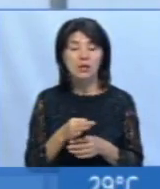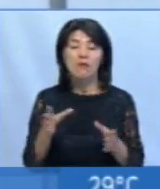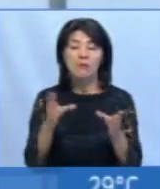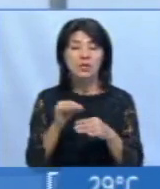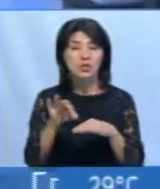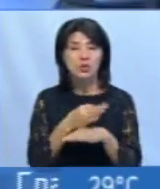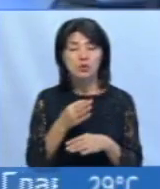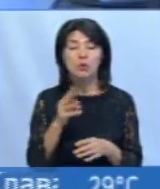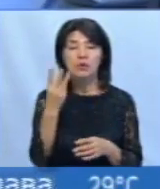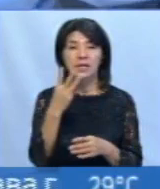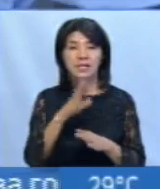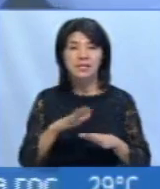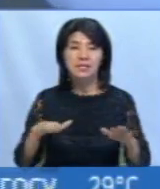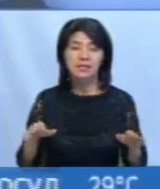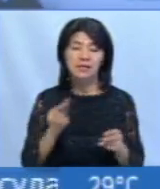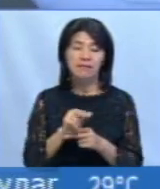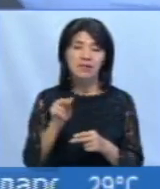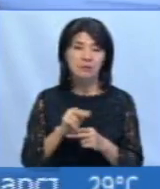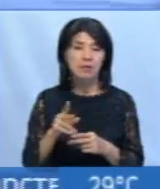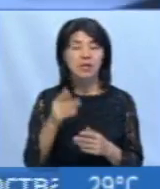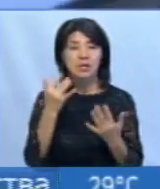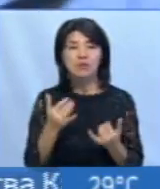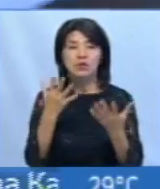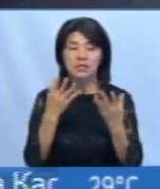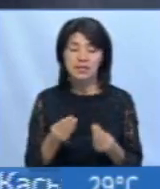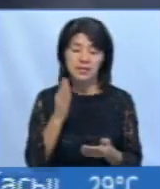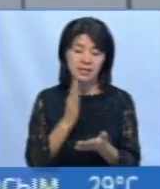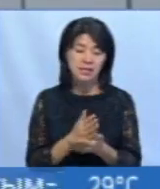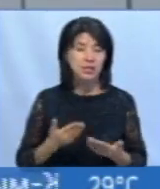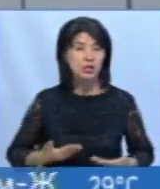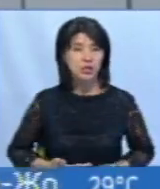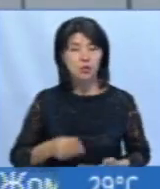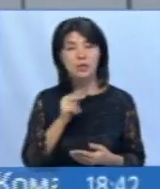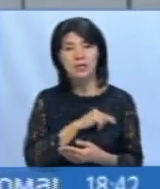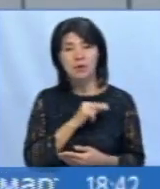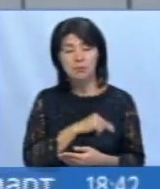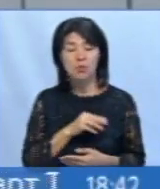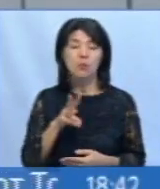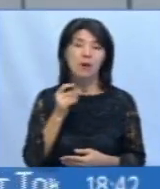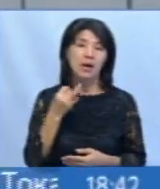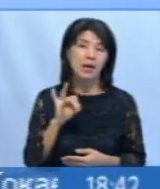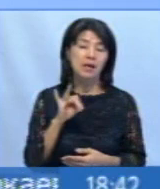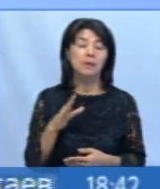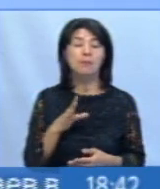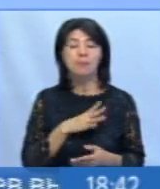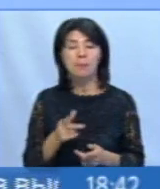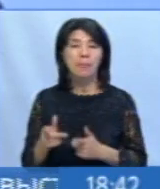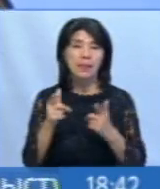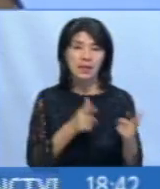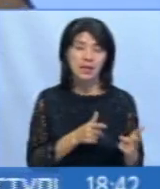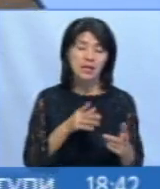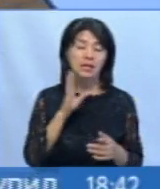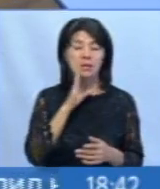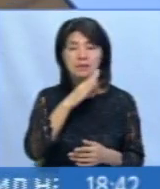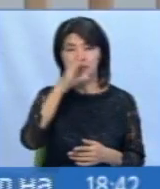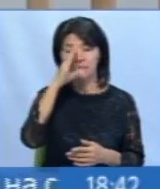На сегодняшний день здесь есть жилье и работа. А в мае из южного региона в Павлодарское Прииртышье переехали родители Аршина